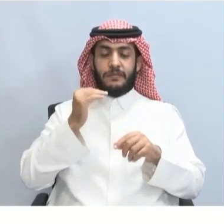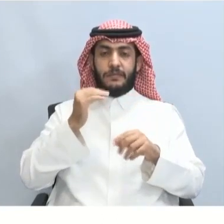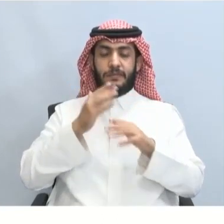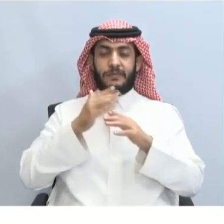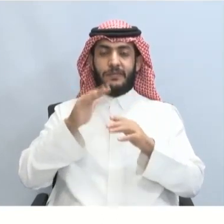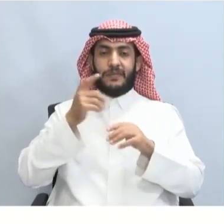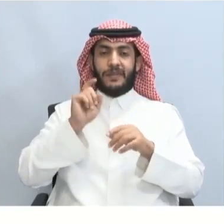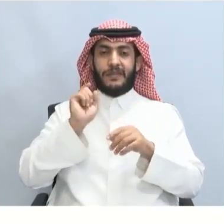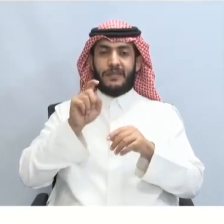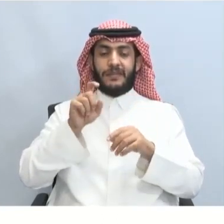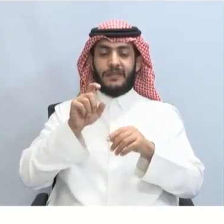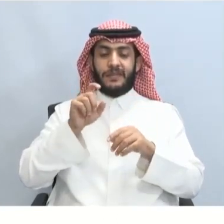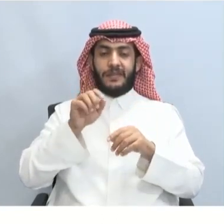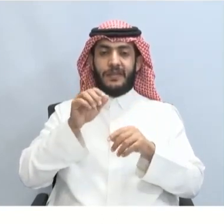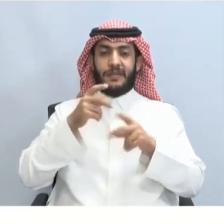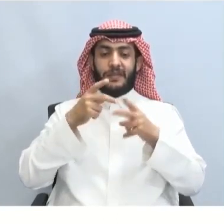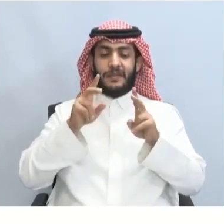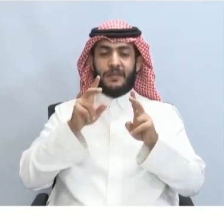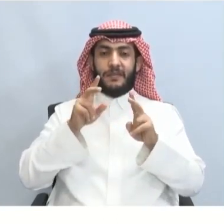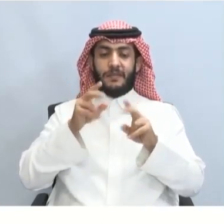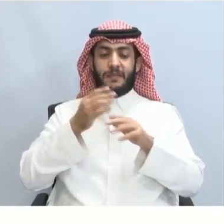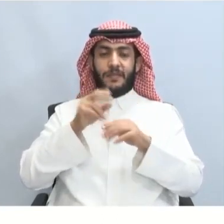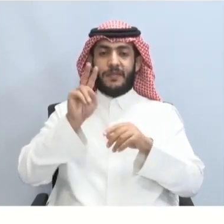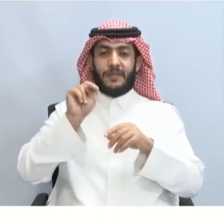ثم اضغط على اوبن